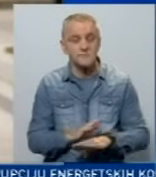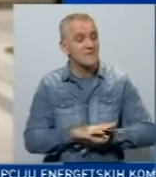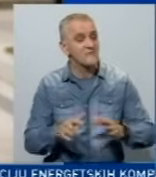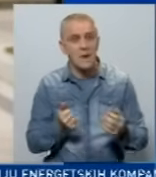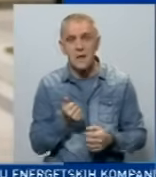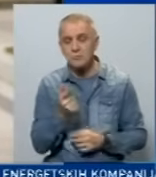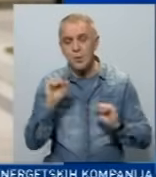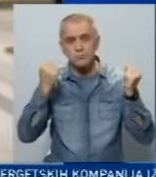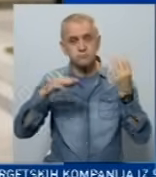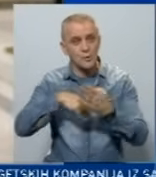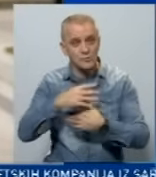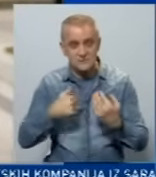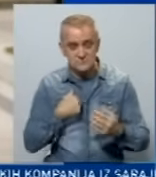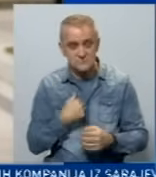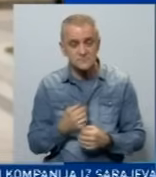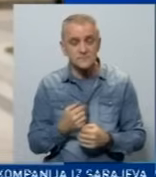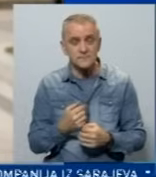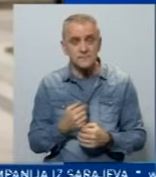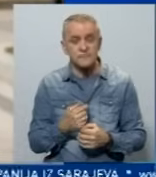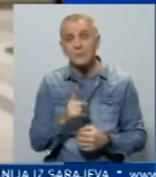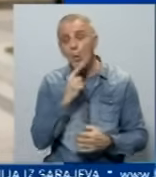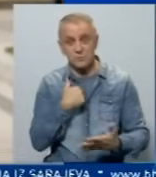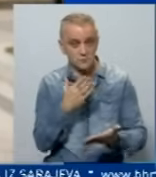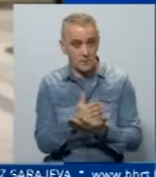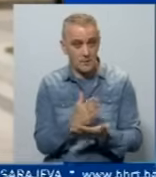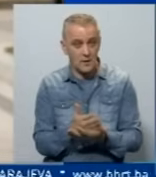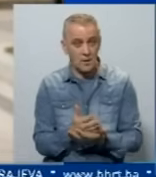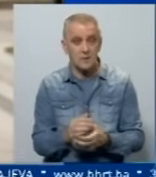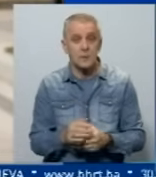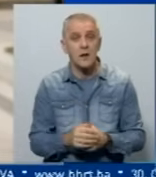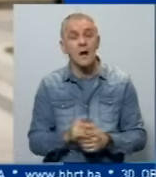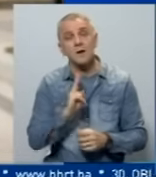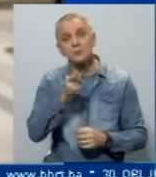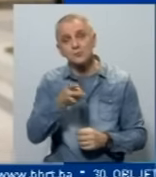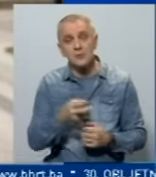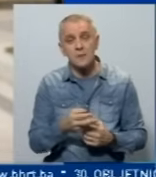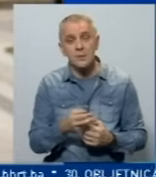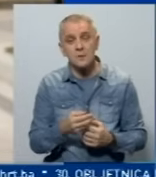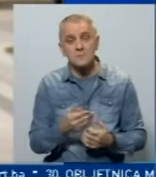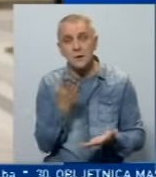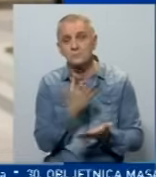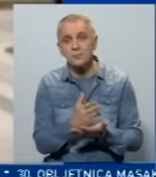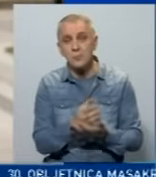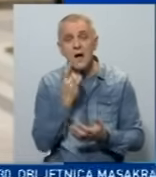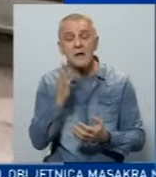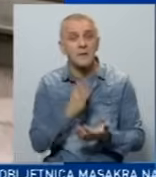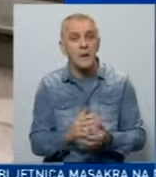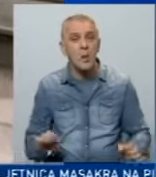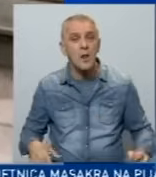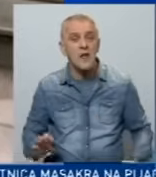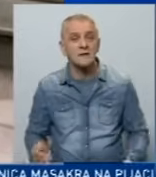veliki broj protesta na kojima smo bili na prvoj liniji, da drugima budimo kada njima bilo